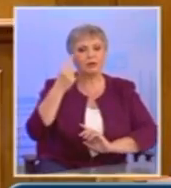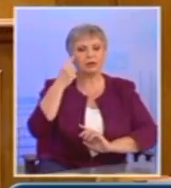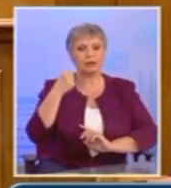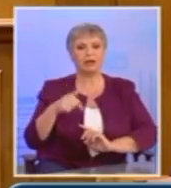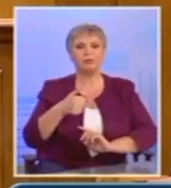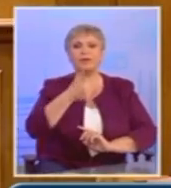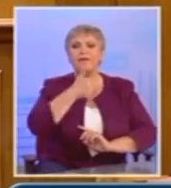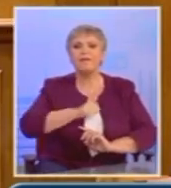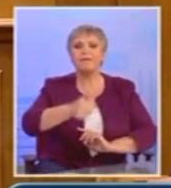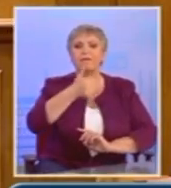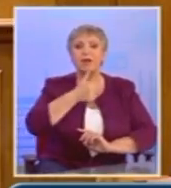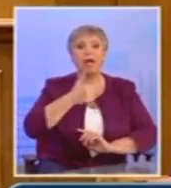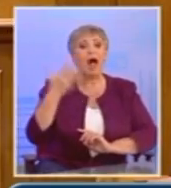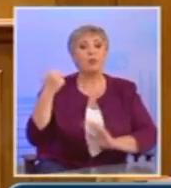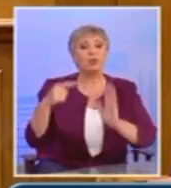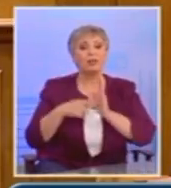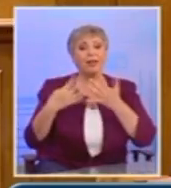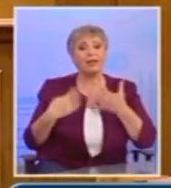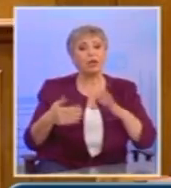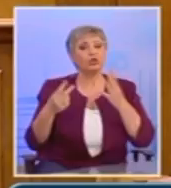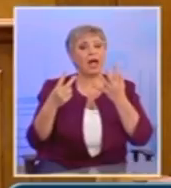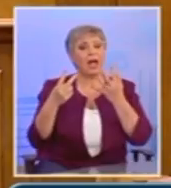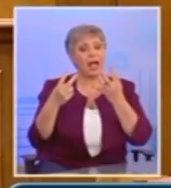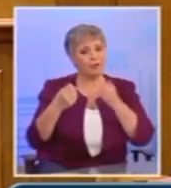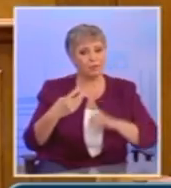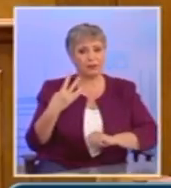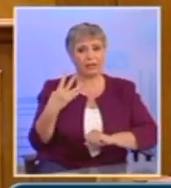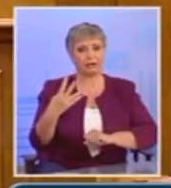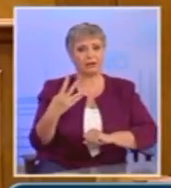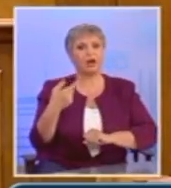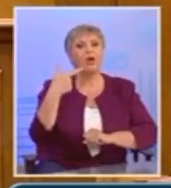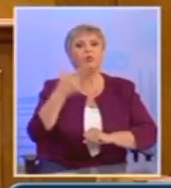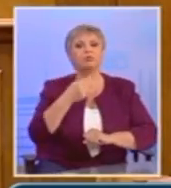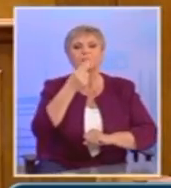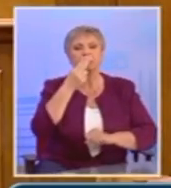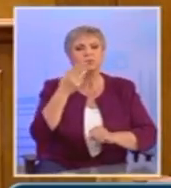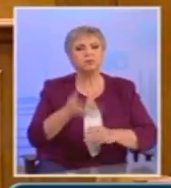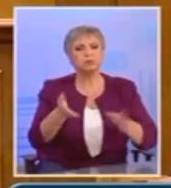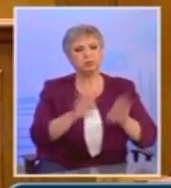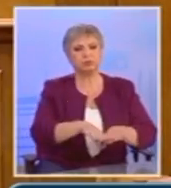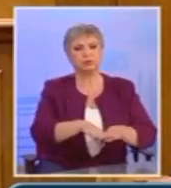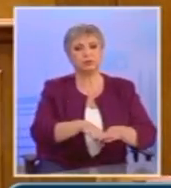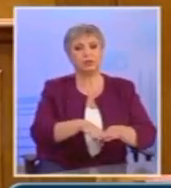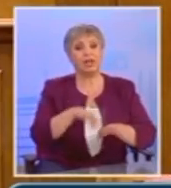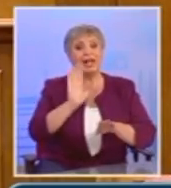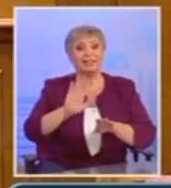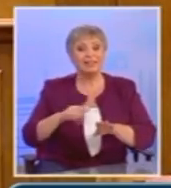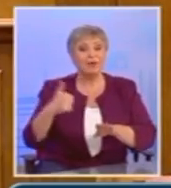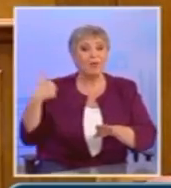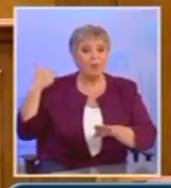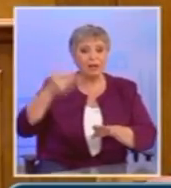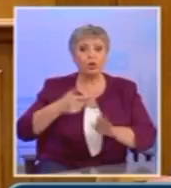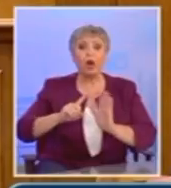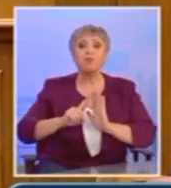μετά την πτώση της δικτατορίας. Από την περίοδο της επτάχρονης δικτατορίας έχουμε να δούμε συγκεντρώσεις